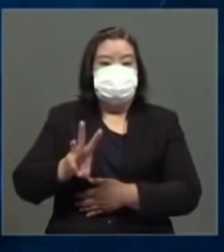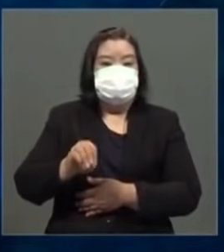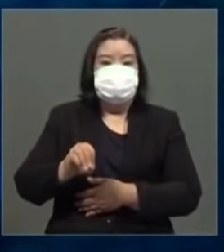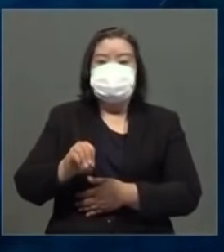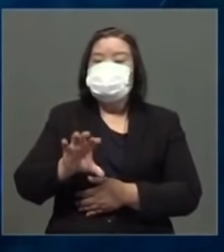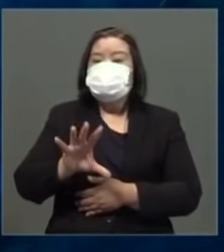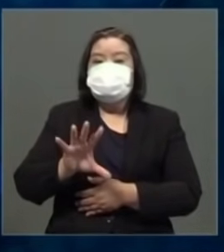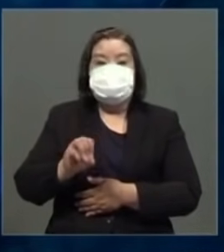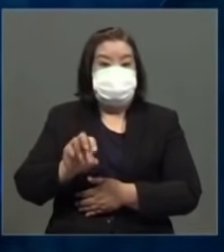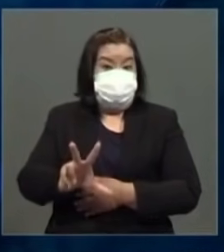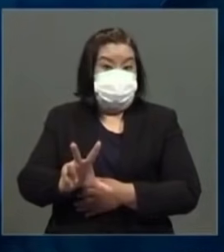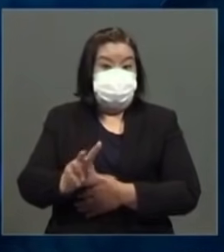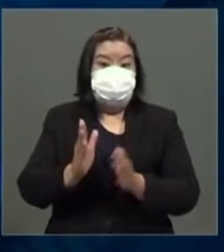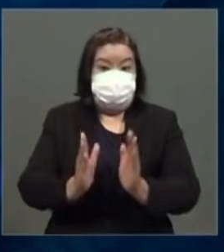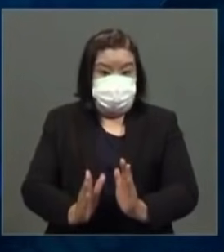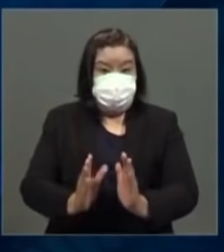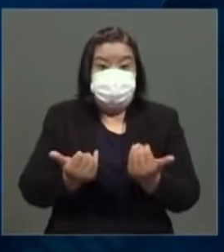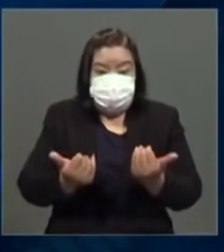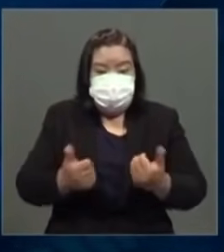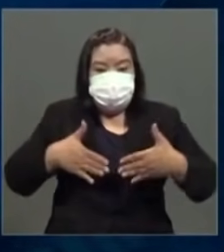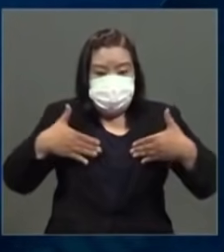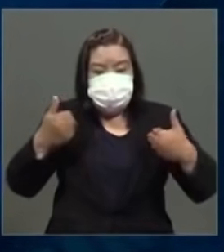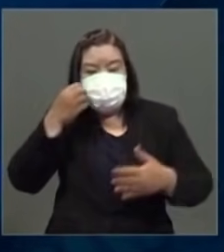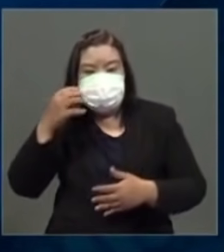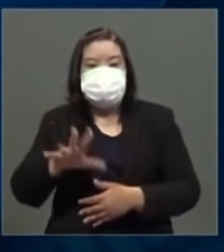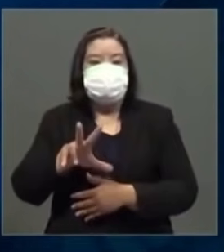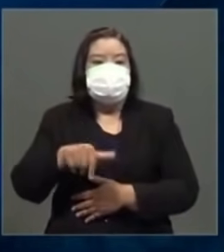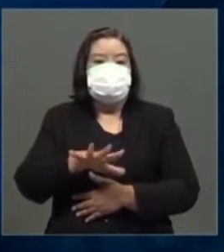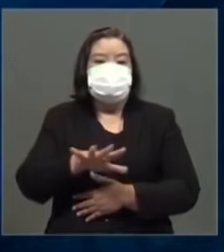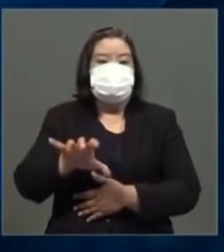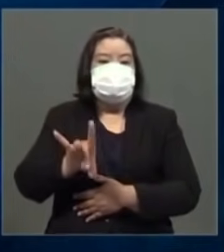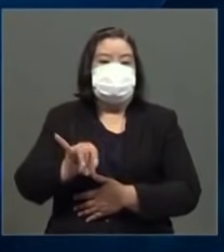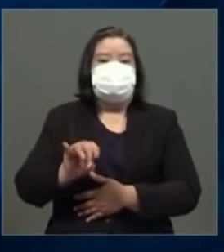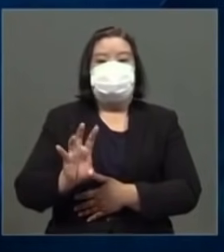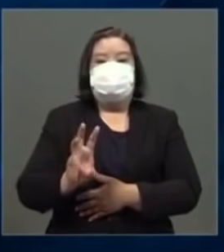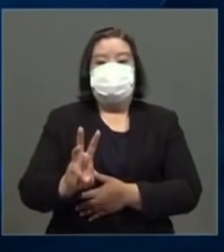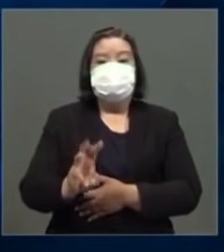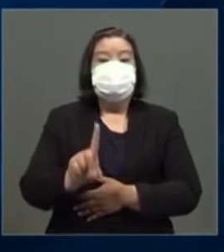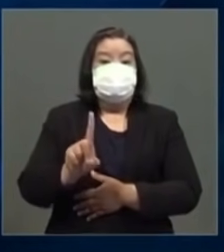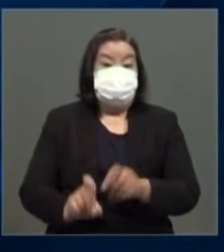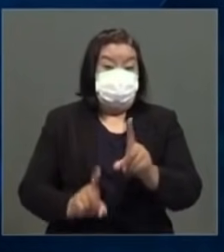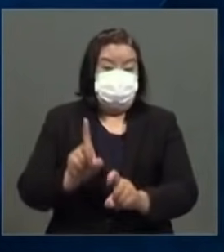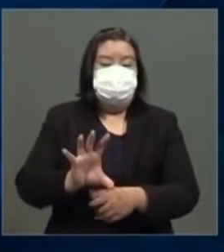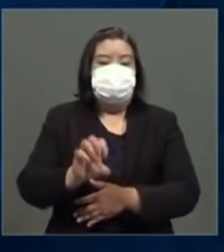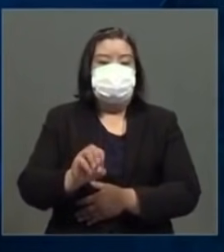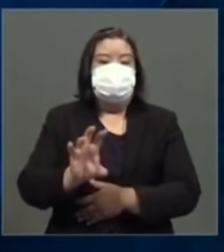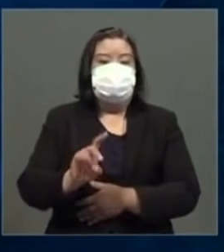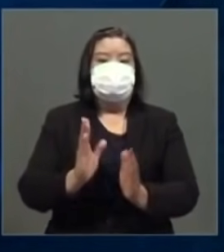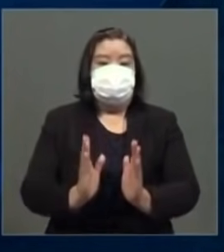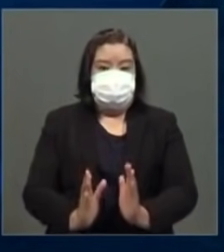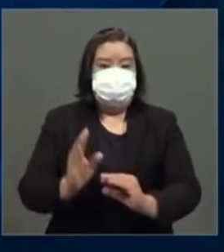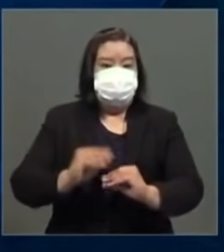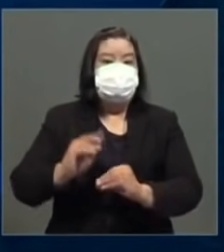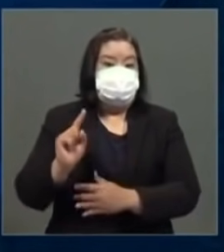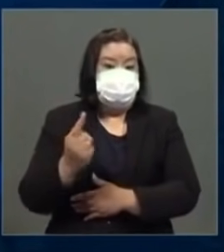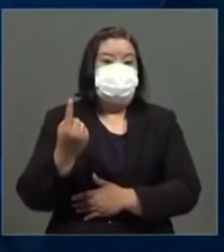294,653 นะครับแล้วก็หายป่วยวันนี้ 3,586 เสียชีวิตเพิ่มขึ้น57คนนะครับแล้ว